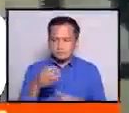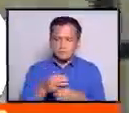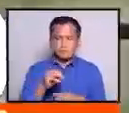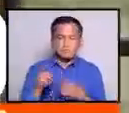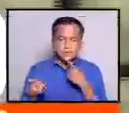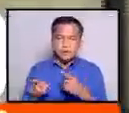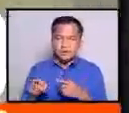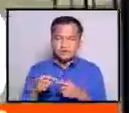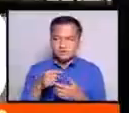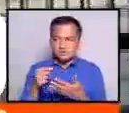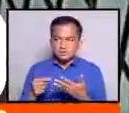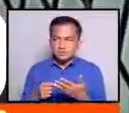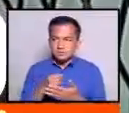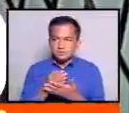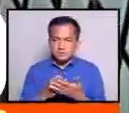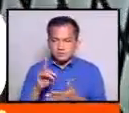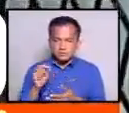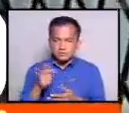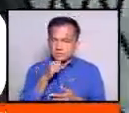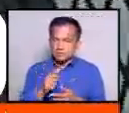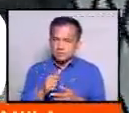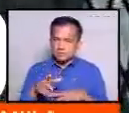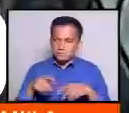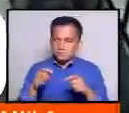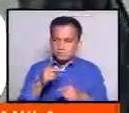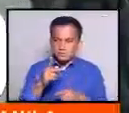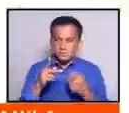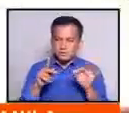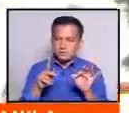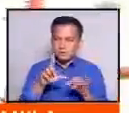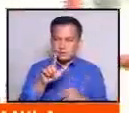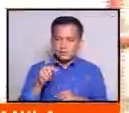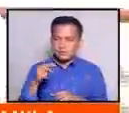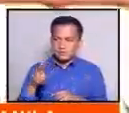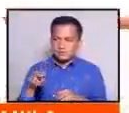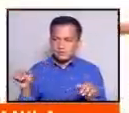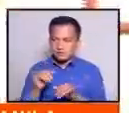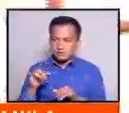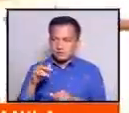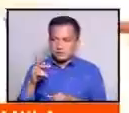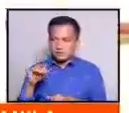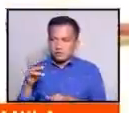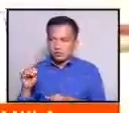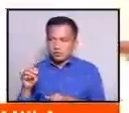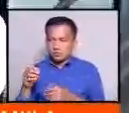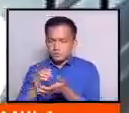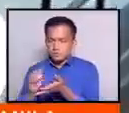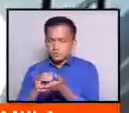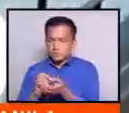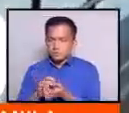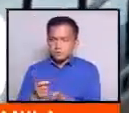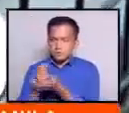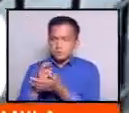ng MAP, may ilang asong hindi naaampon ang sinasanay na maging canine unit ng LGU at meron ding katulad ni Coco na sinasanay para